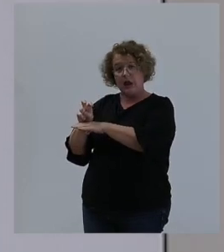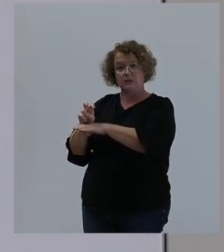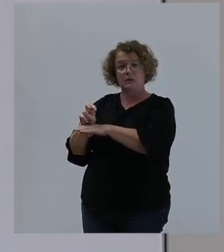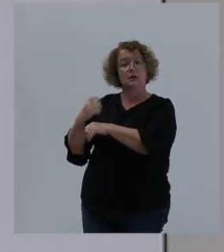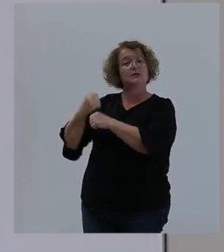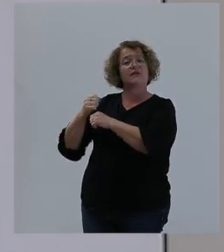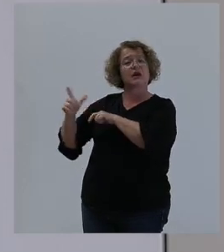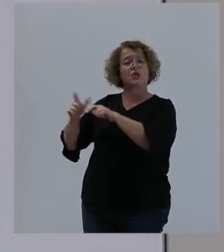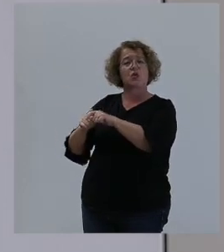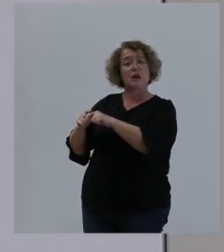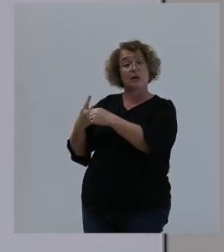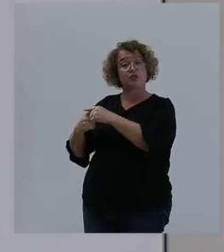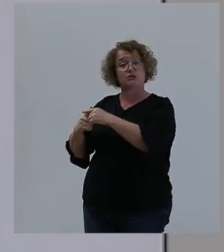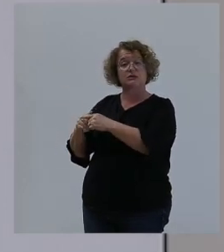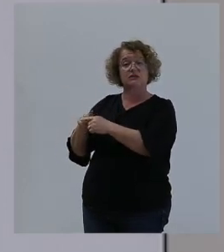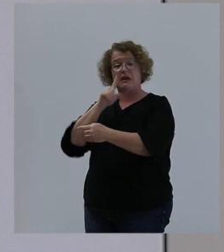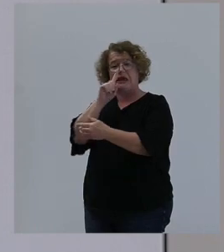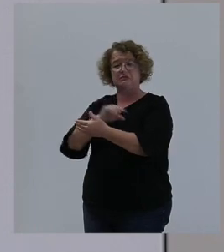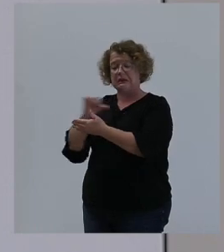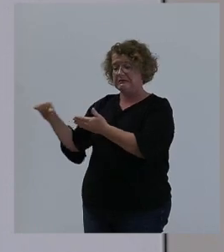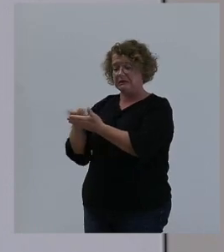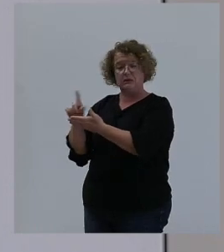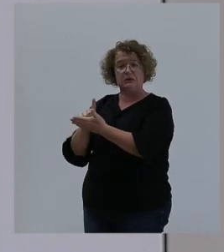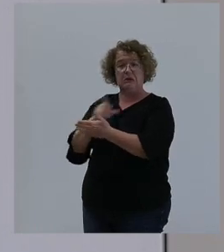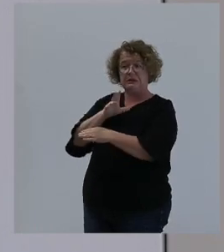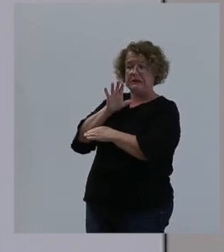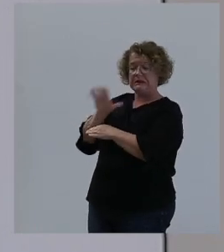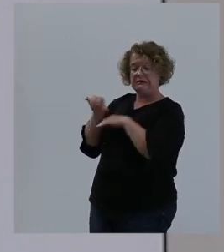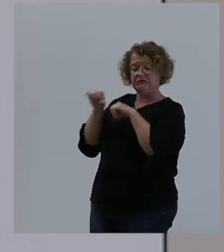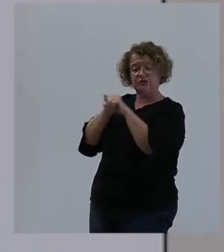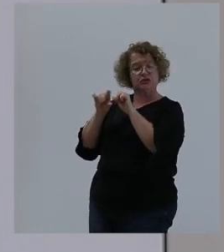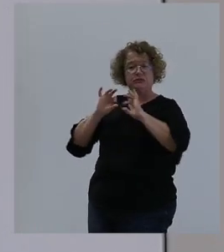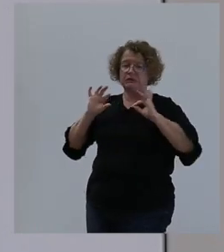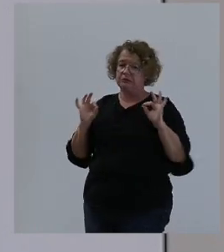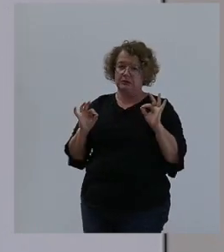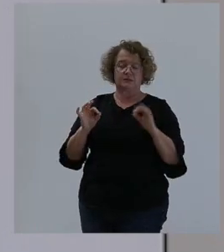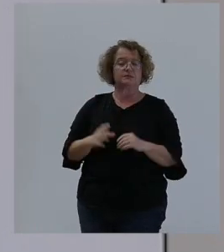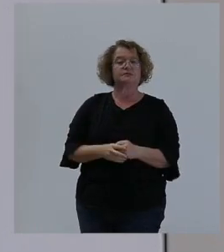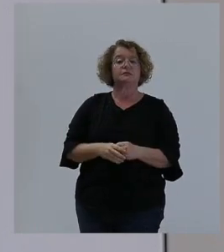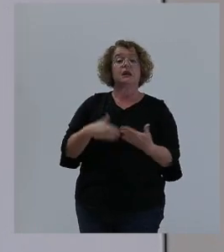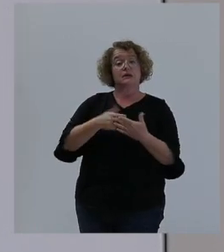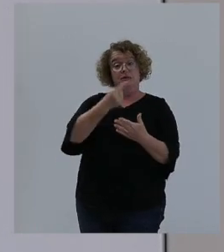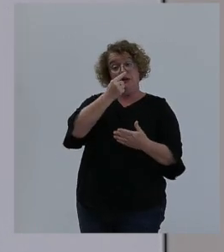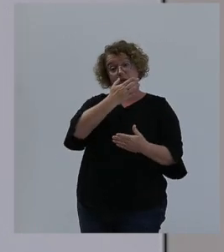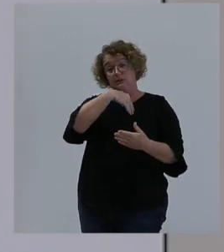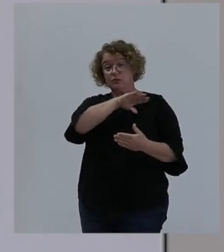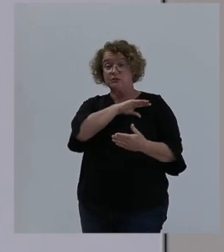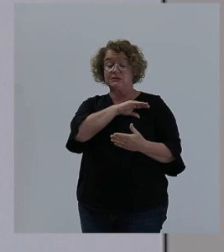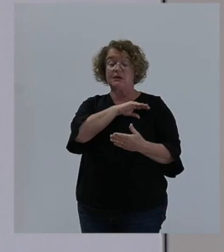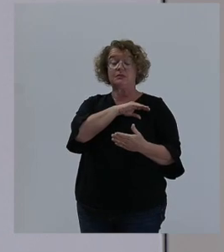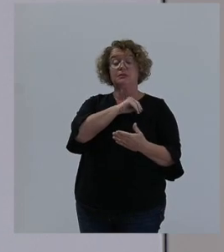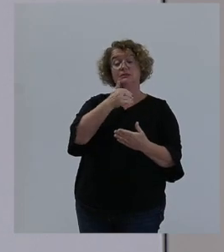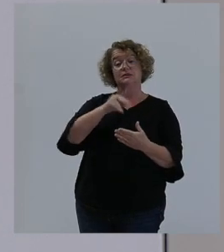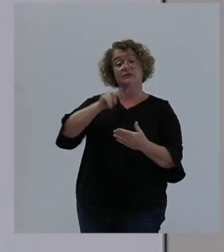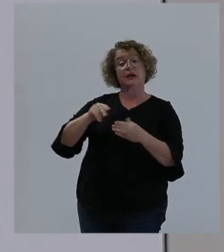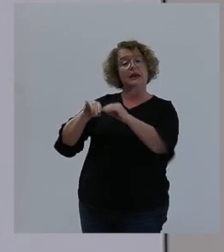gâcher le travail des collègues. Le ressentiment n'a aucune place ici. Ce respect, ce sens de la responsabilité nous différencie de la méthode